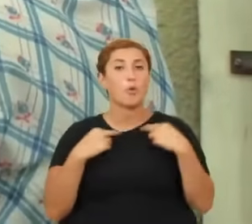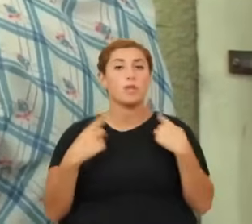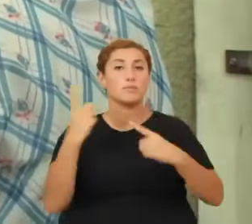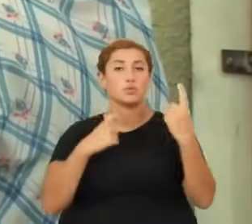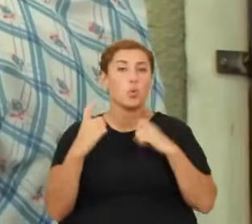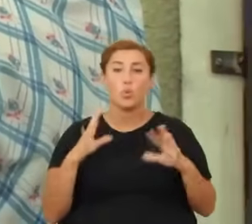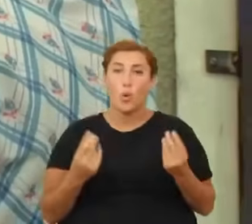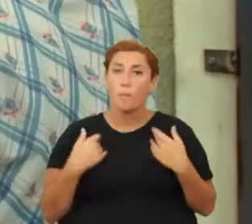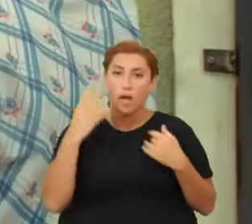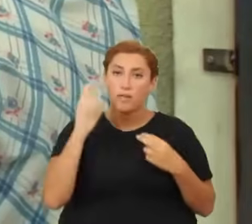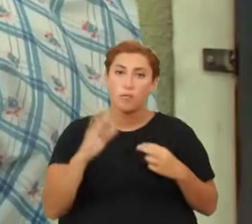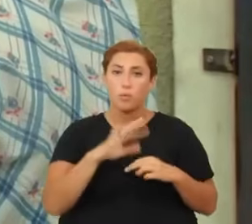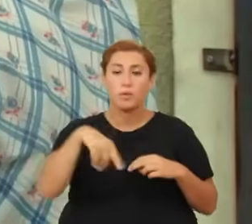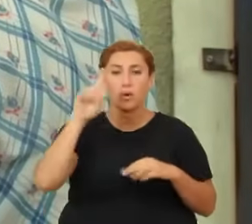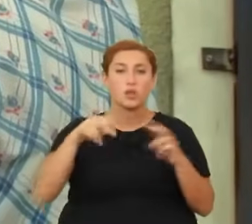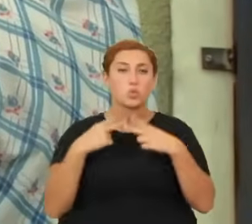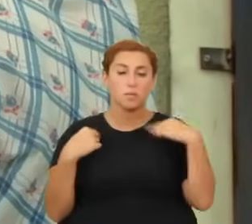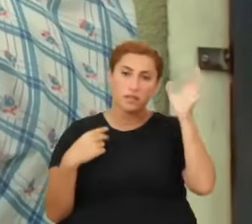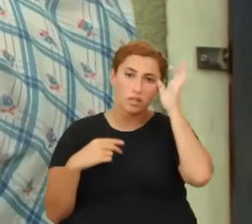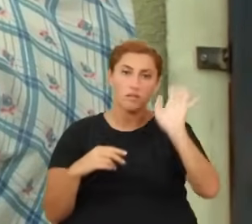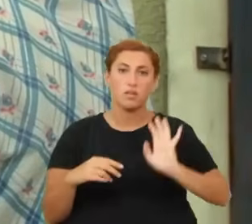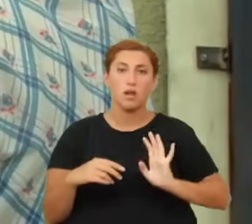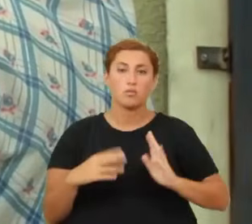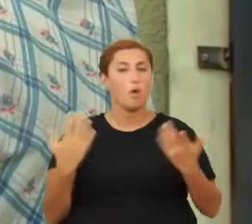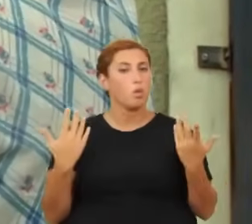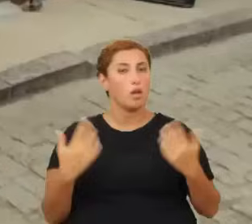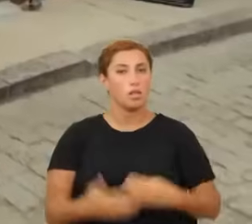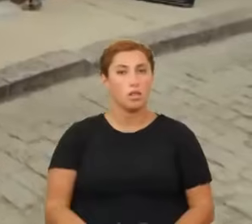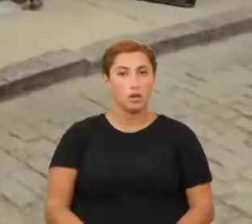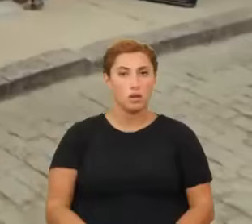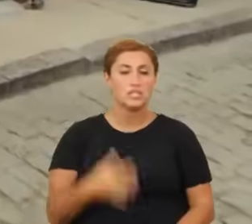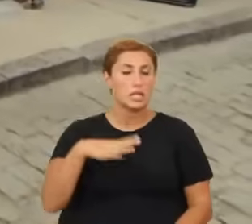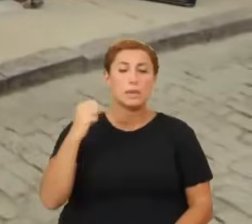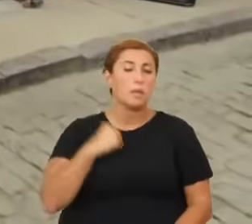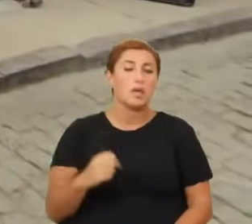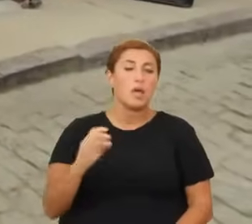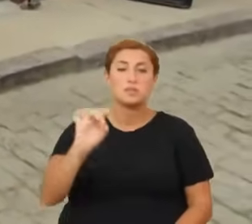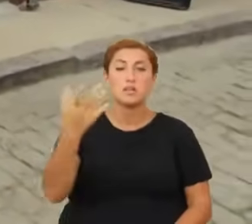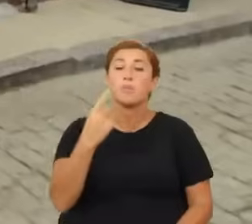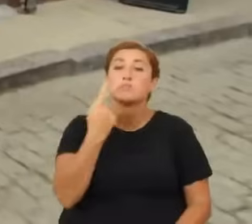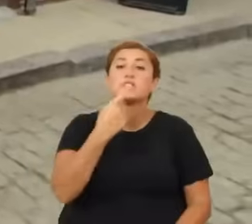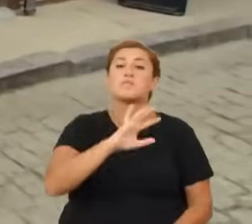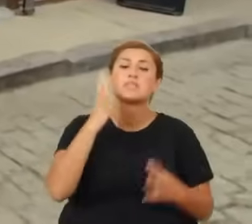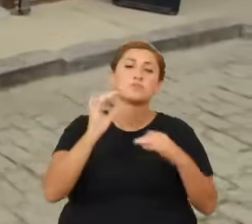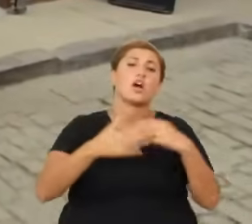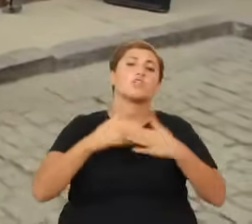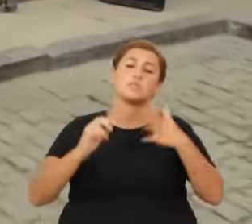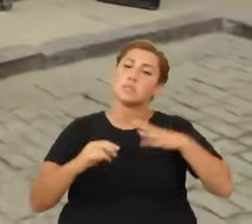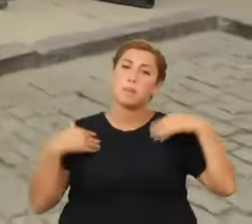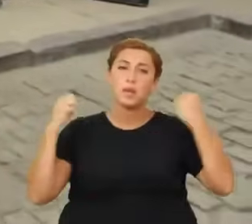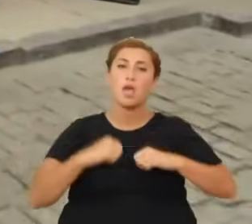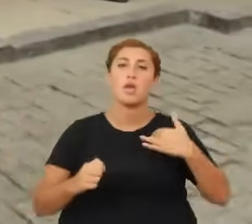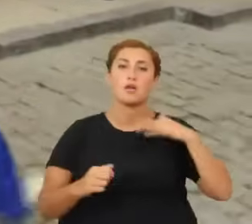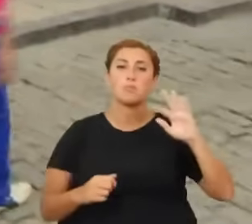abi? Ne oluyor, ben anlamıyorum ki. Bütün gün herkes gömleğimi taktı ya. Allah Allah. Tamam ulan, bir şey demedik. Tamam bir şey demedik. Kimse karışamaz abi, istediğimi giyerim